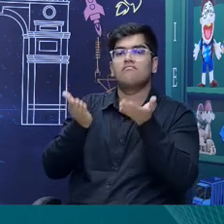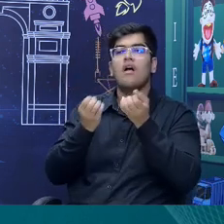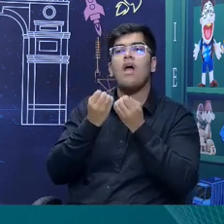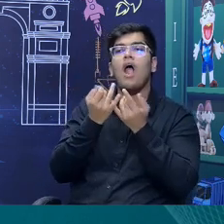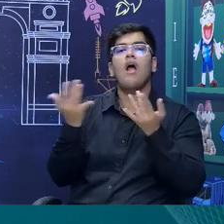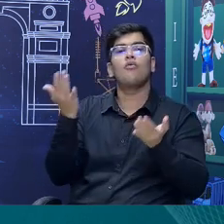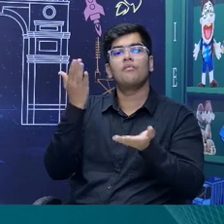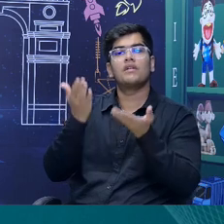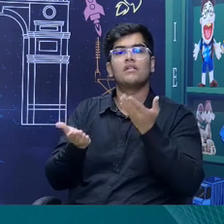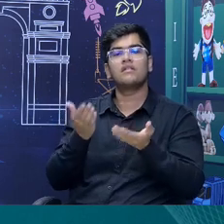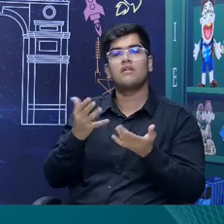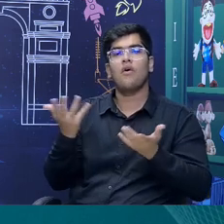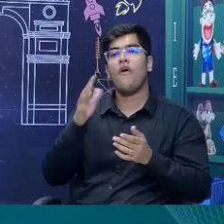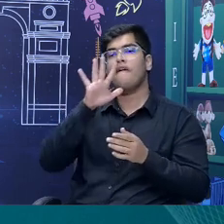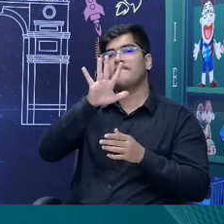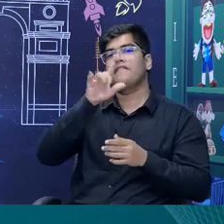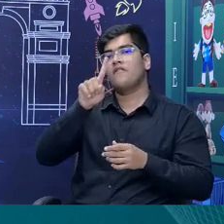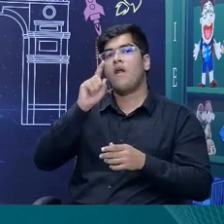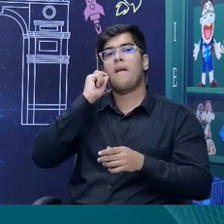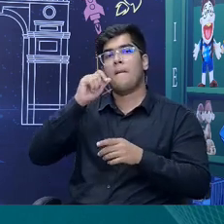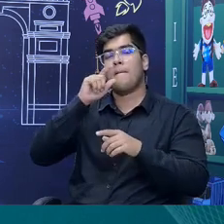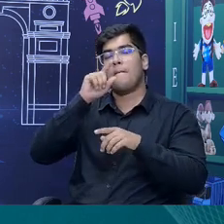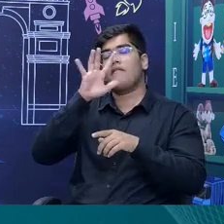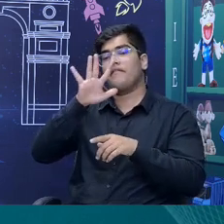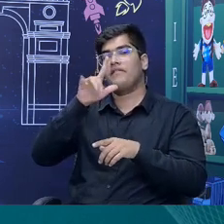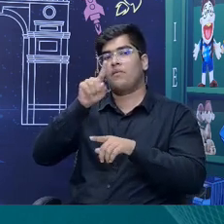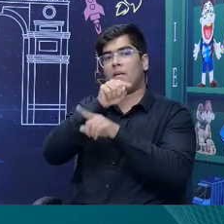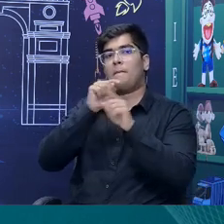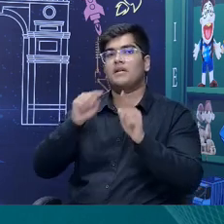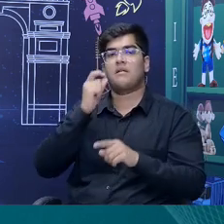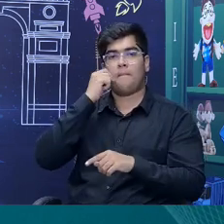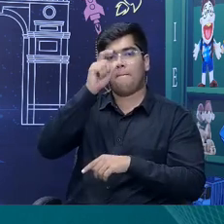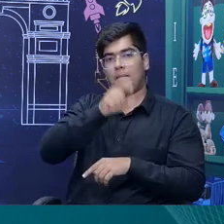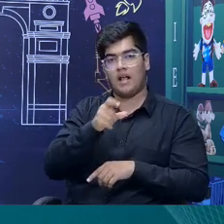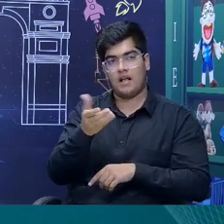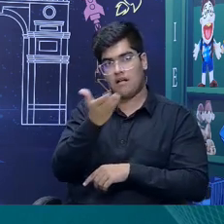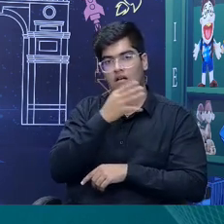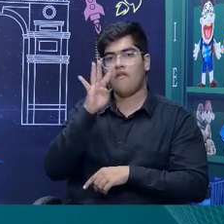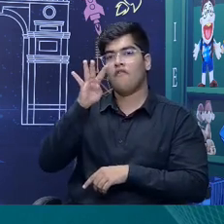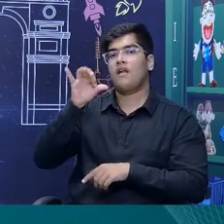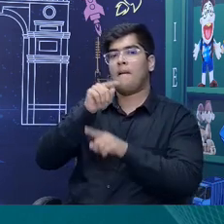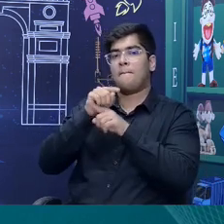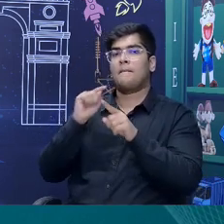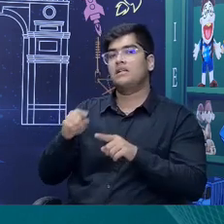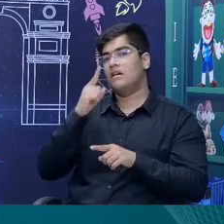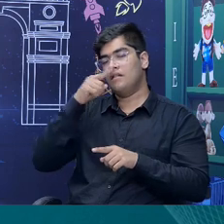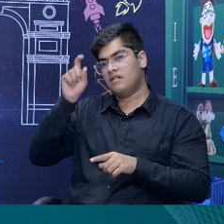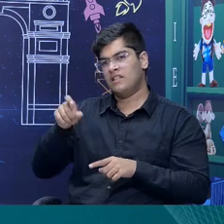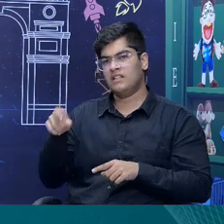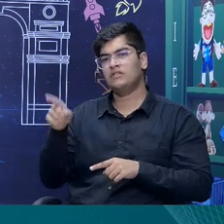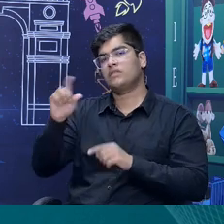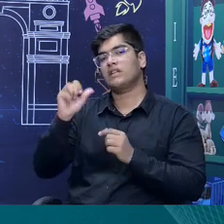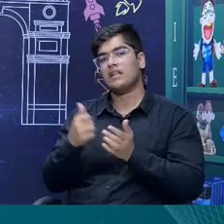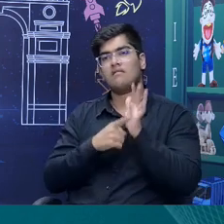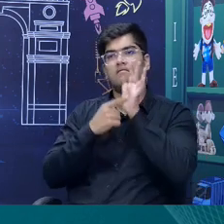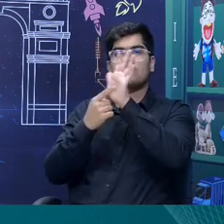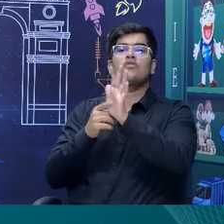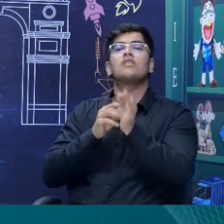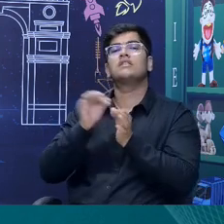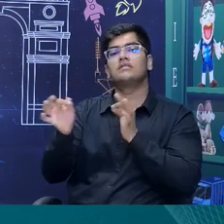देखेंगे 59% 51% मिल्स और 49% फीमेल आईटी इसे वेरी वेरी इजी पर मी तू एक्सप्लेन